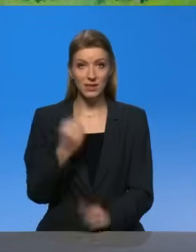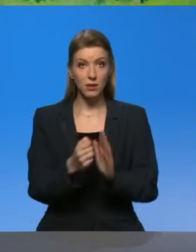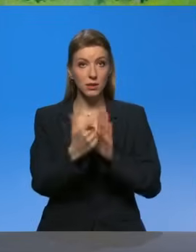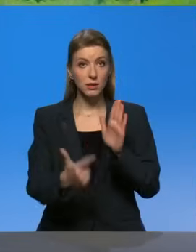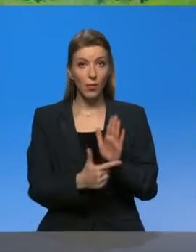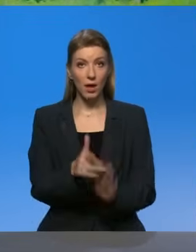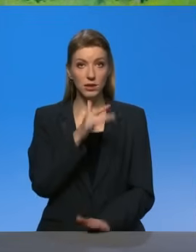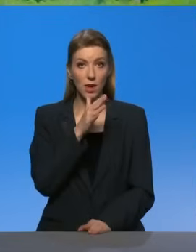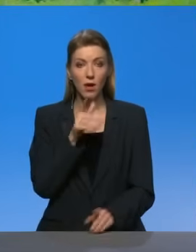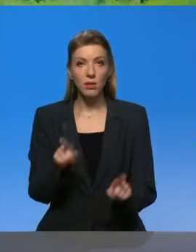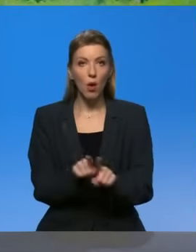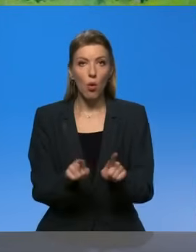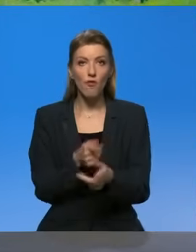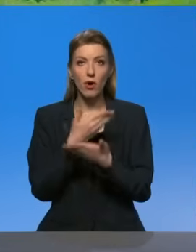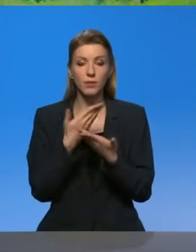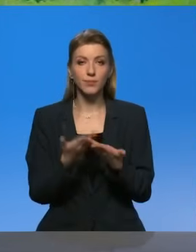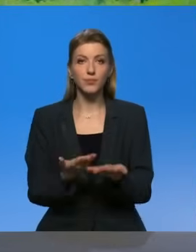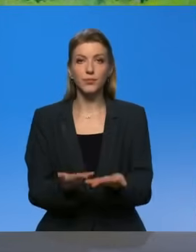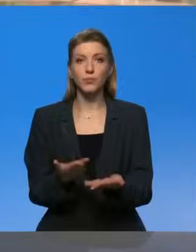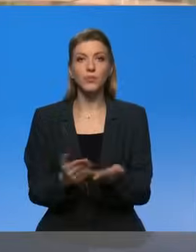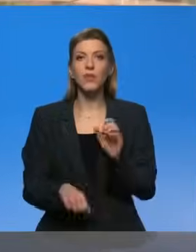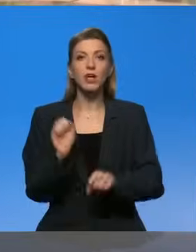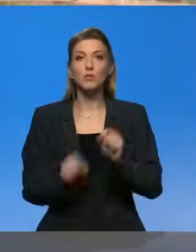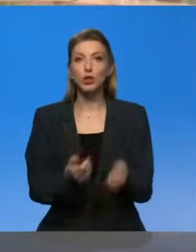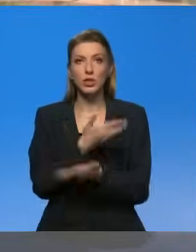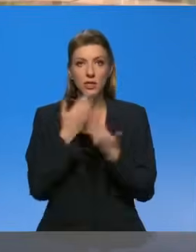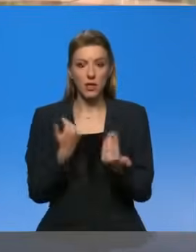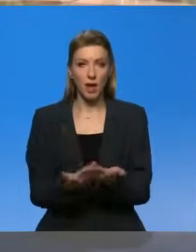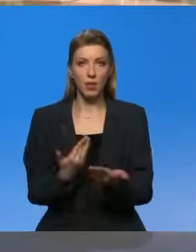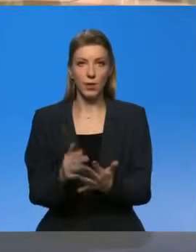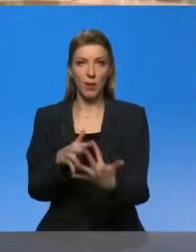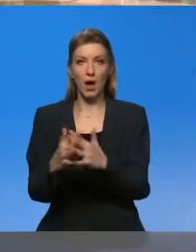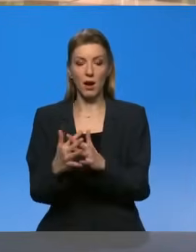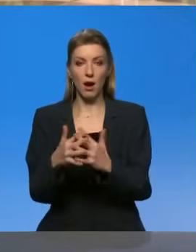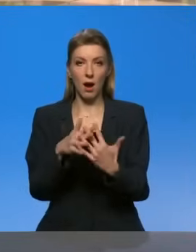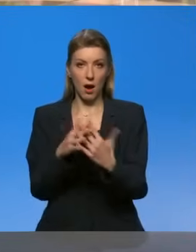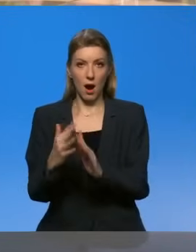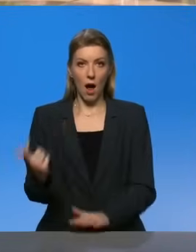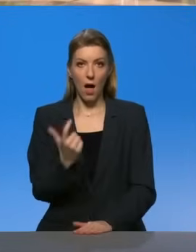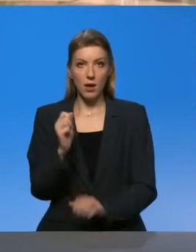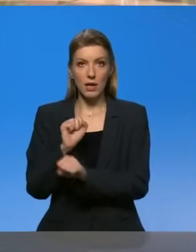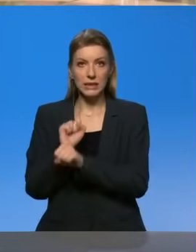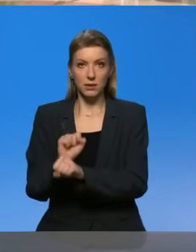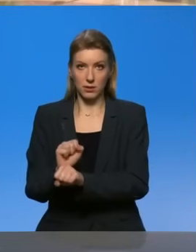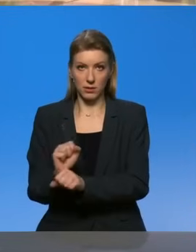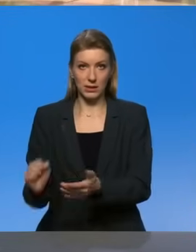лет нет такого инструмента, как агрострахование. ни одно, вот по нашим данным, ни